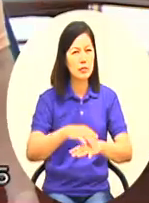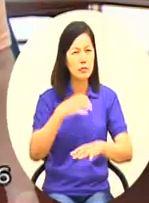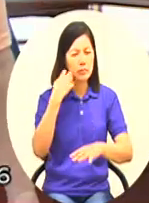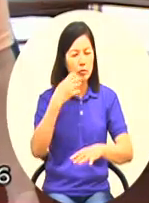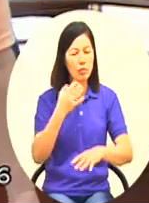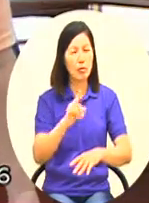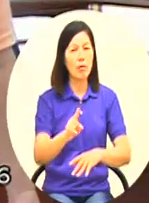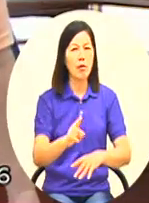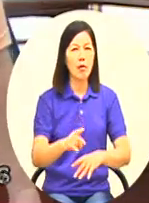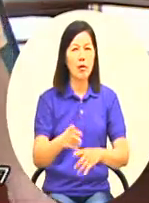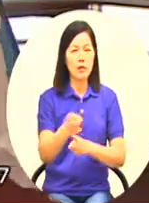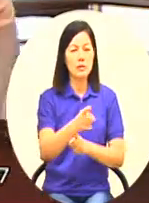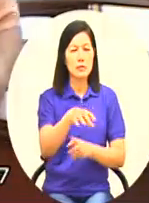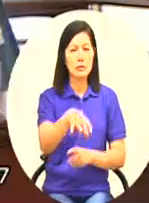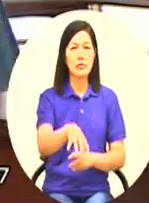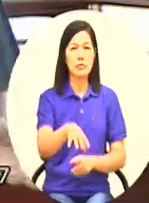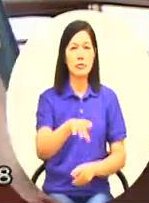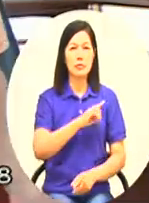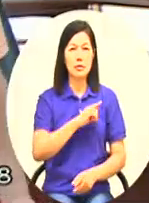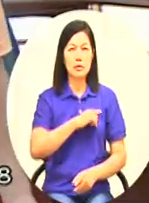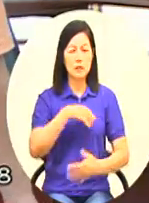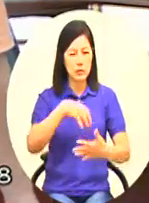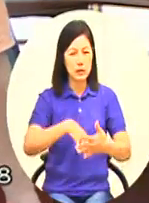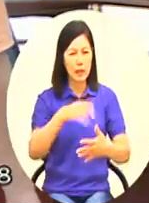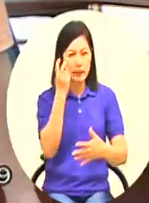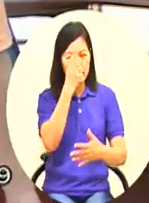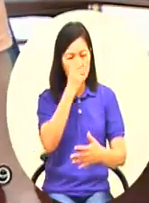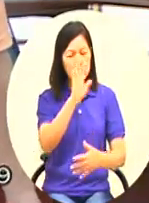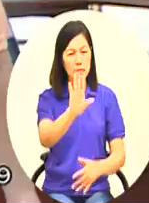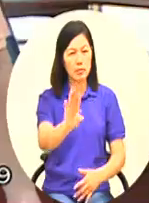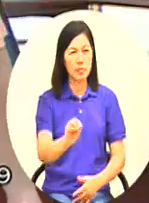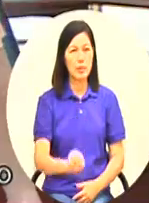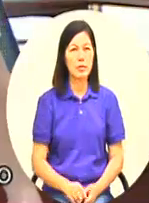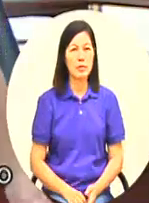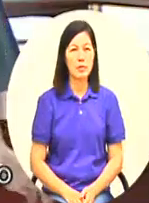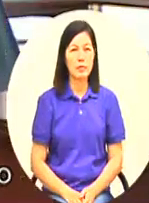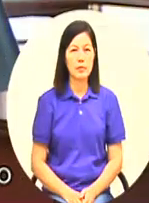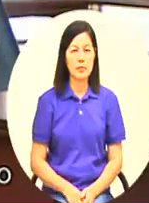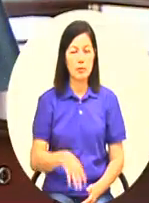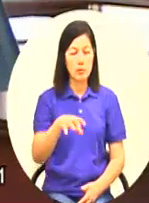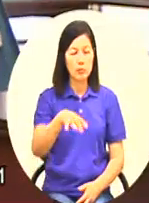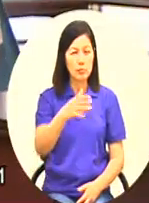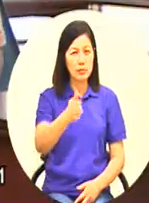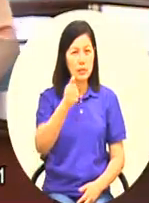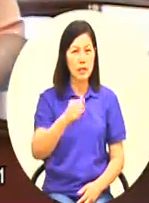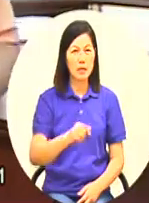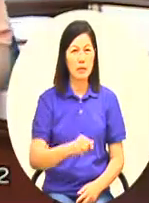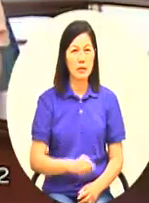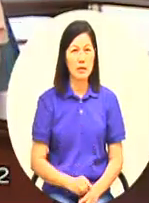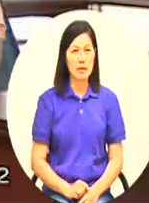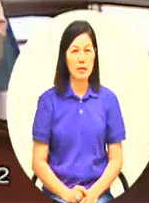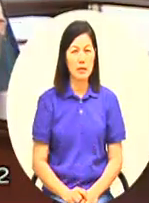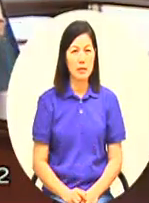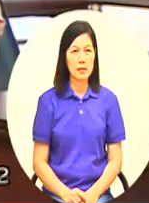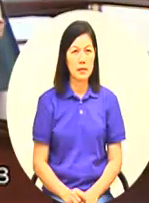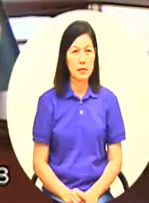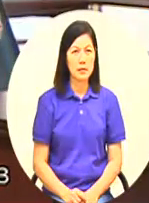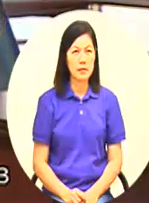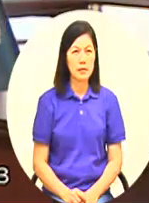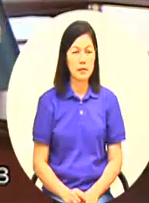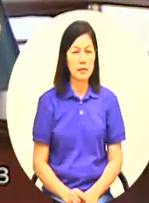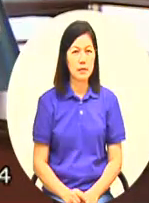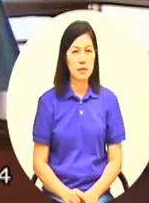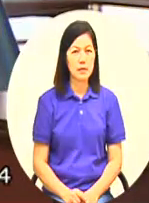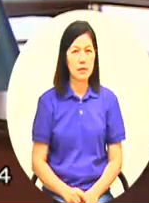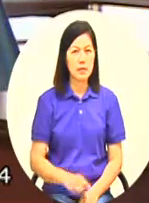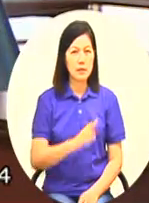局恁有去做内部调查有无？哦，这个局长这个朋友们到底复原的钱，因为站在第